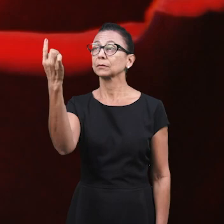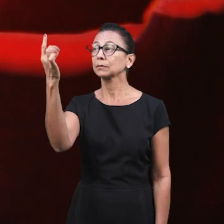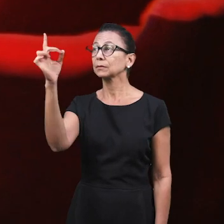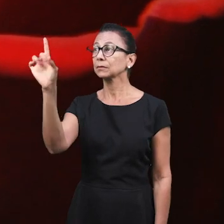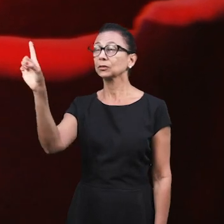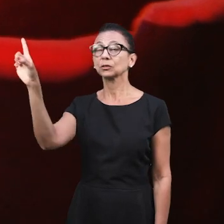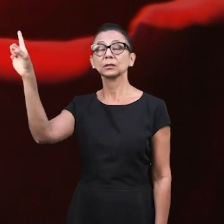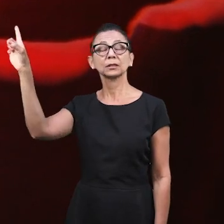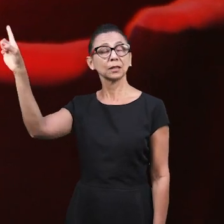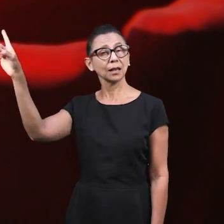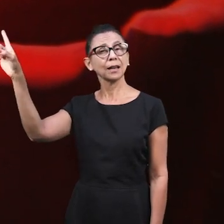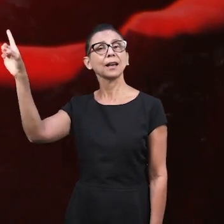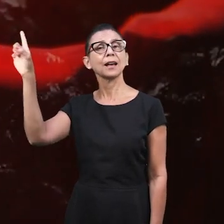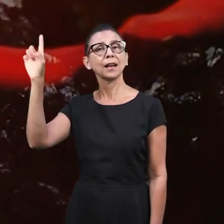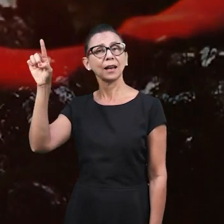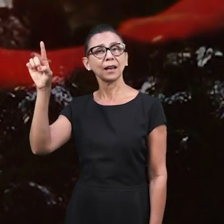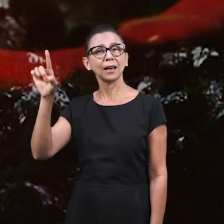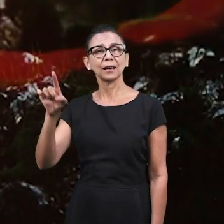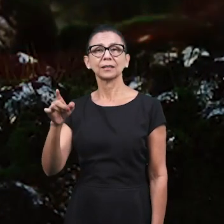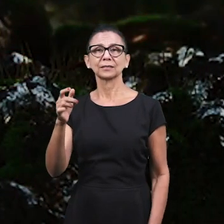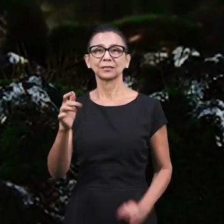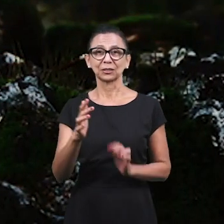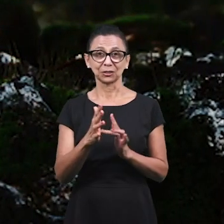Unigênito. Единородный Сын.